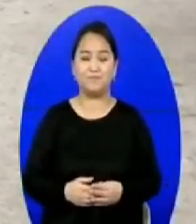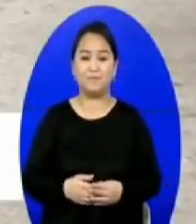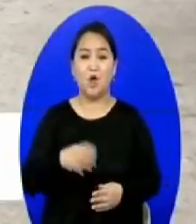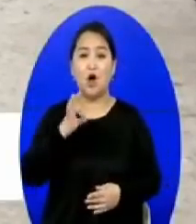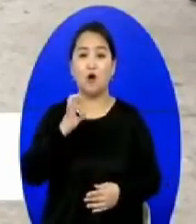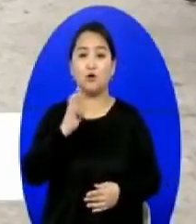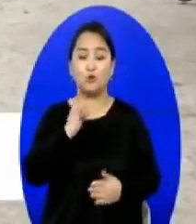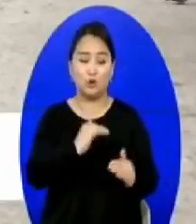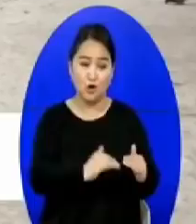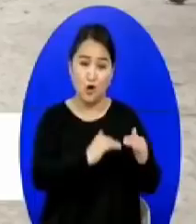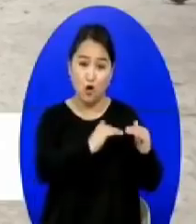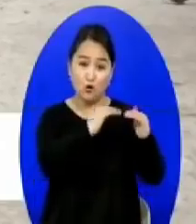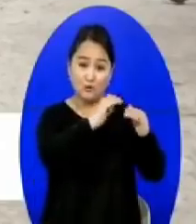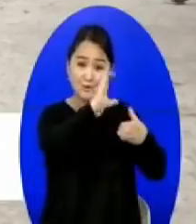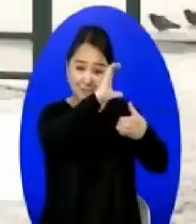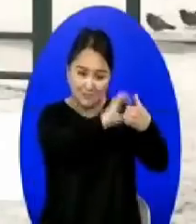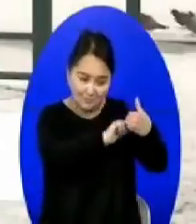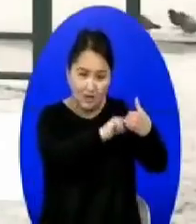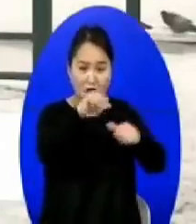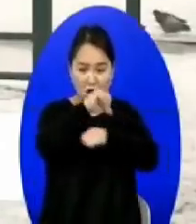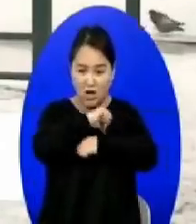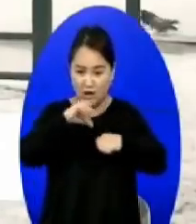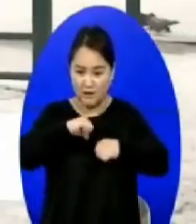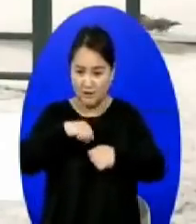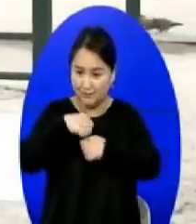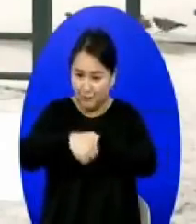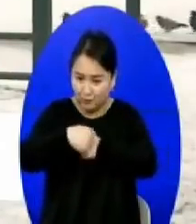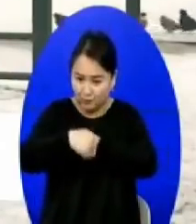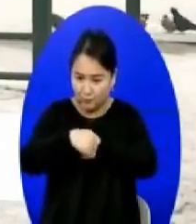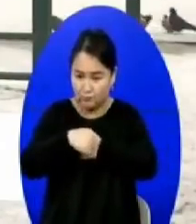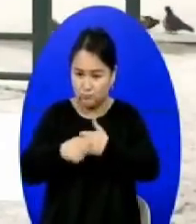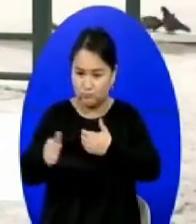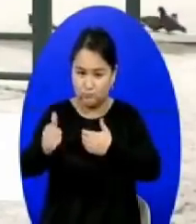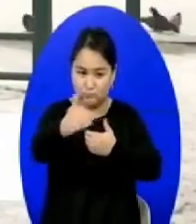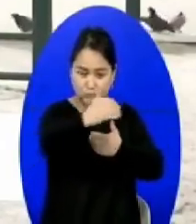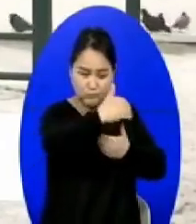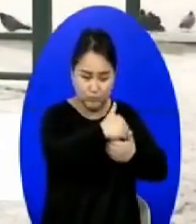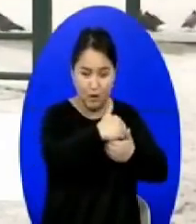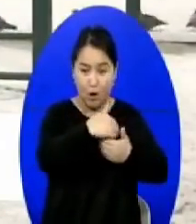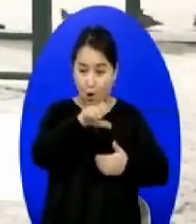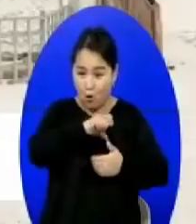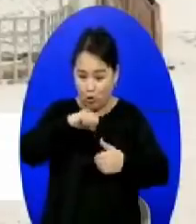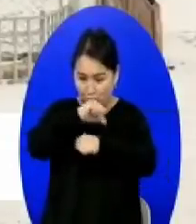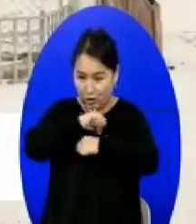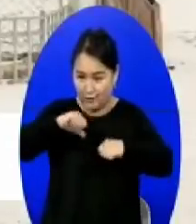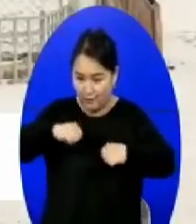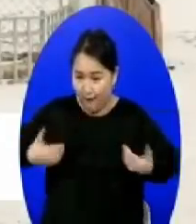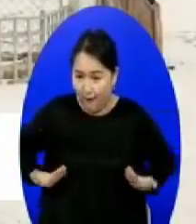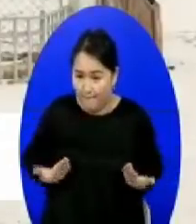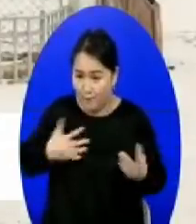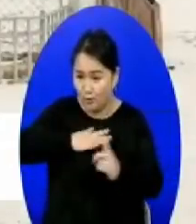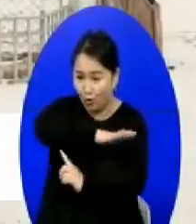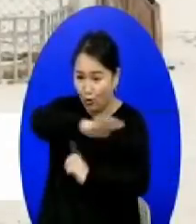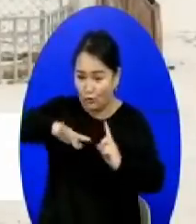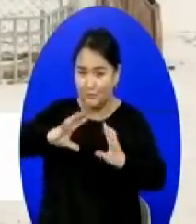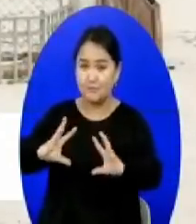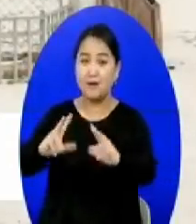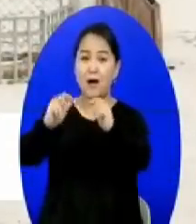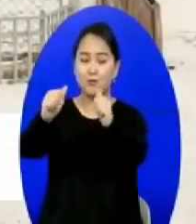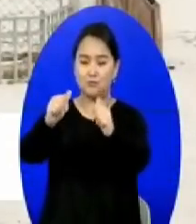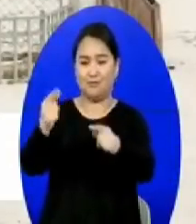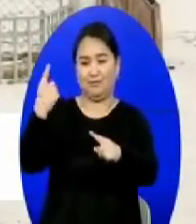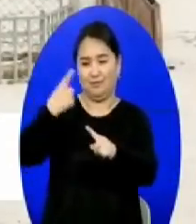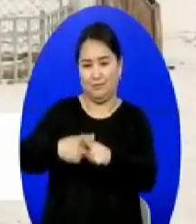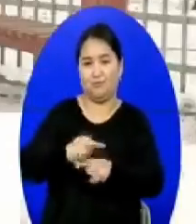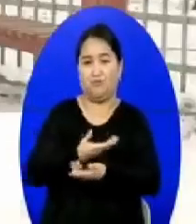Орон нутгийн хөгжлийн сан гэдэг бол иргэдийн татвар төлсөн хөрөнгнөөс буцаагаад амьдрах орчныг нь сайжруулах зорилгоор дахин хуваарлаж байгаа